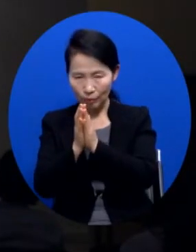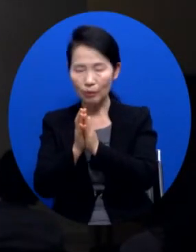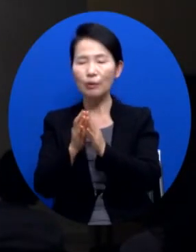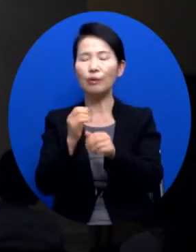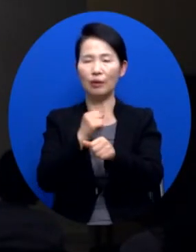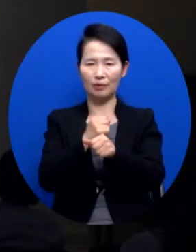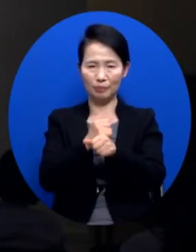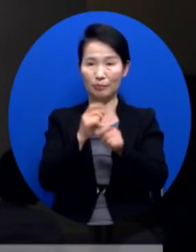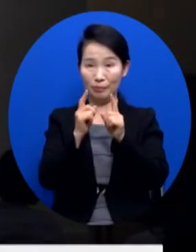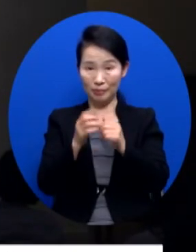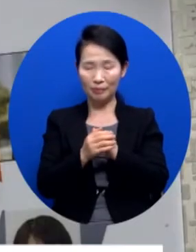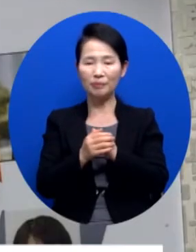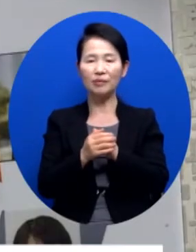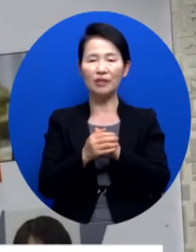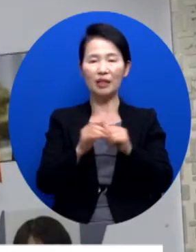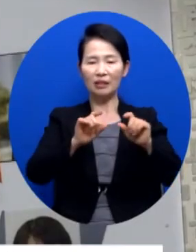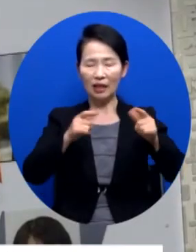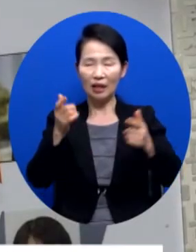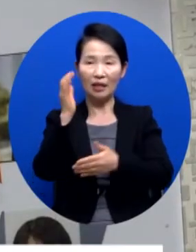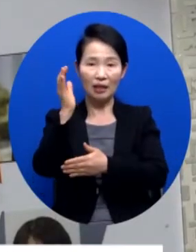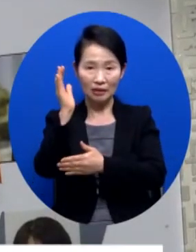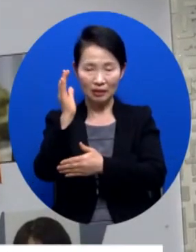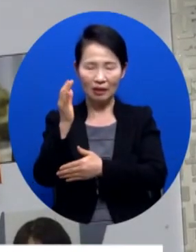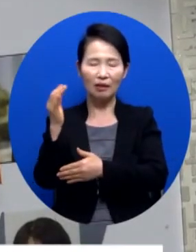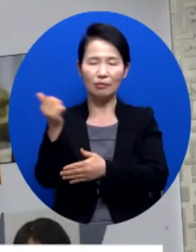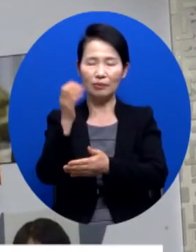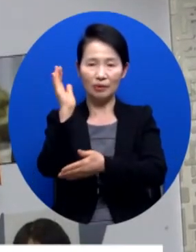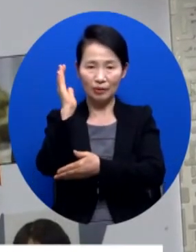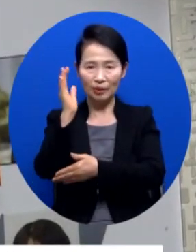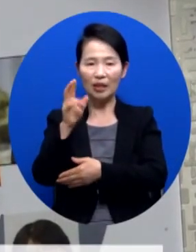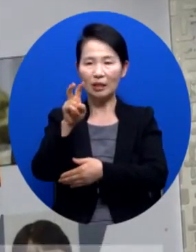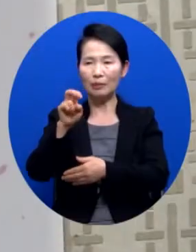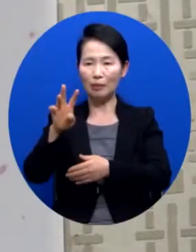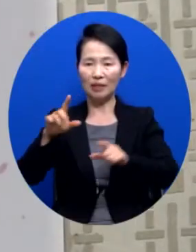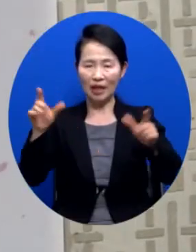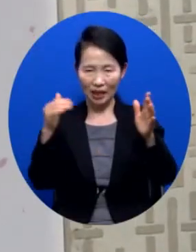다양한 강사진이 참여해 오는 6월 23일까지 이어줍니다